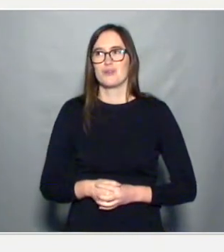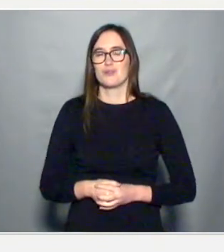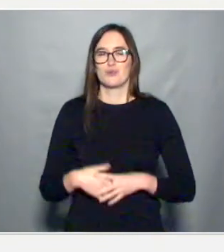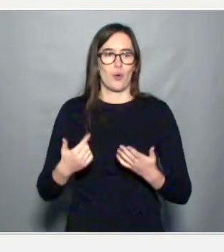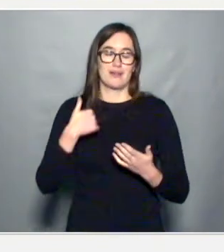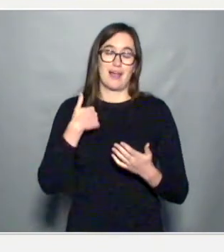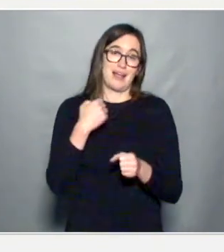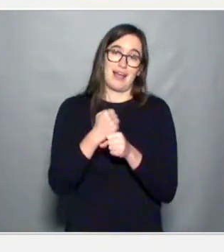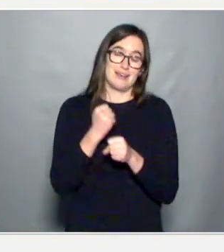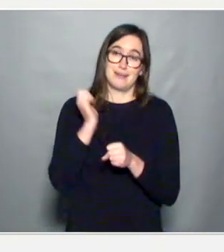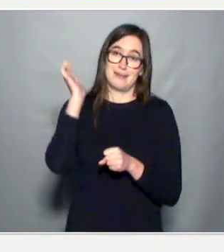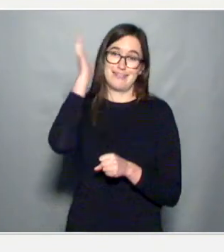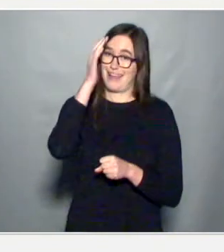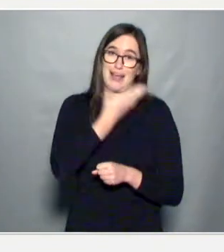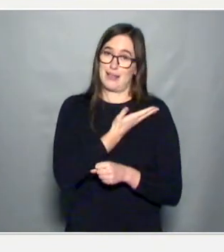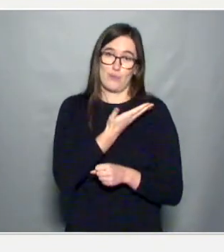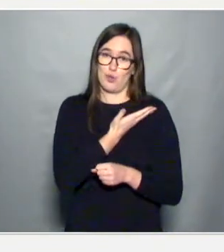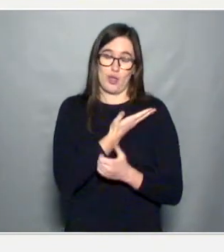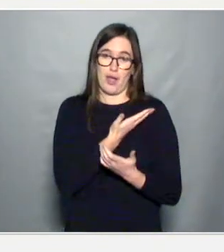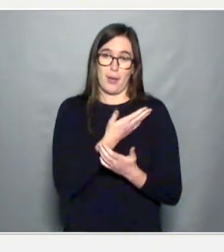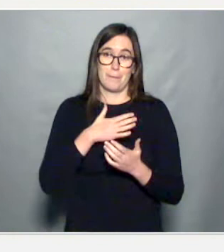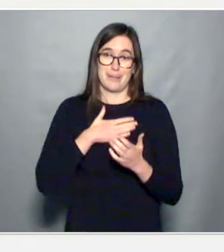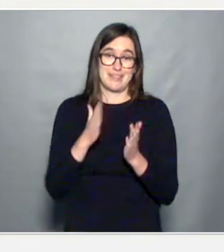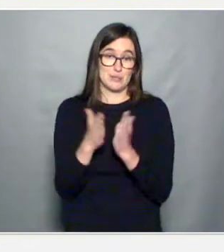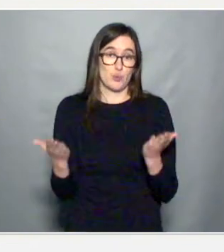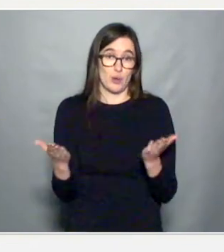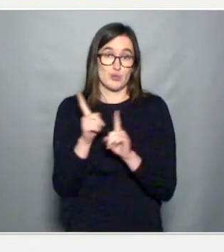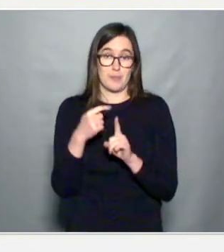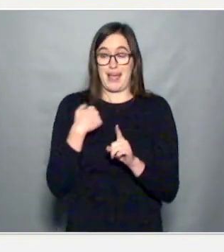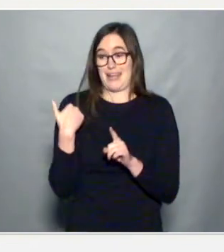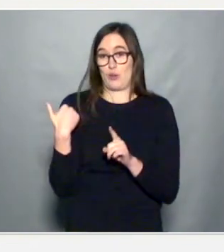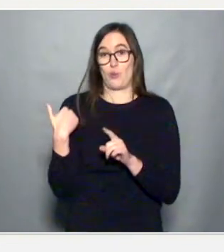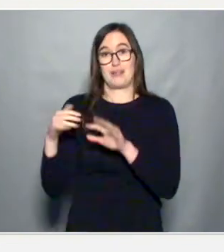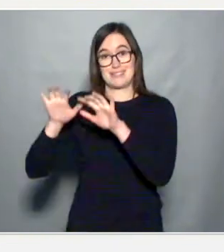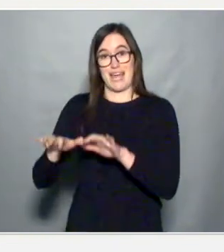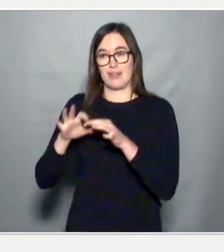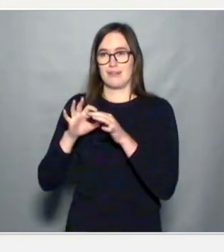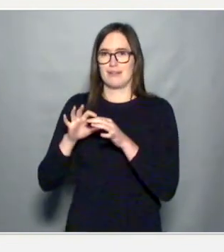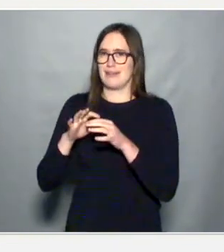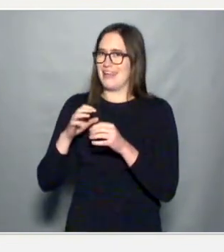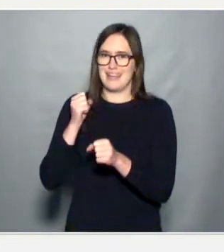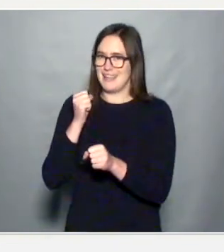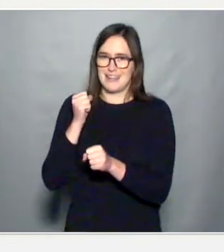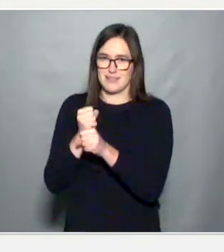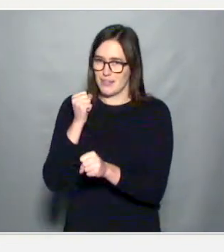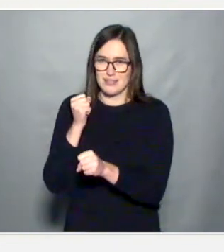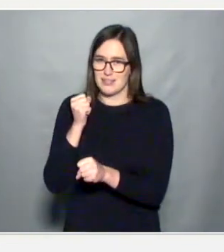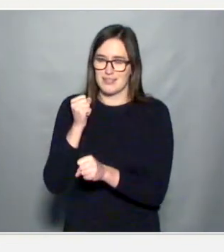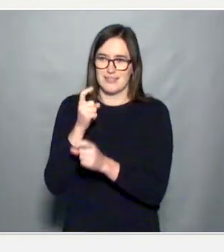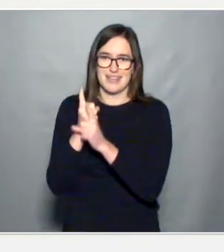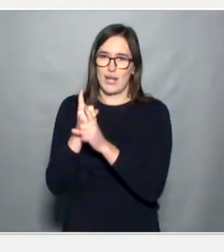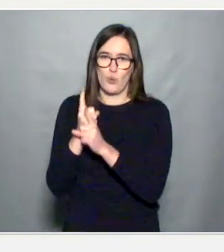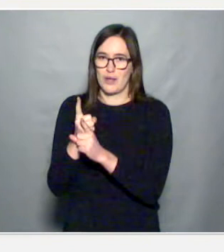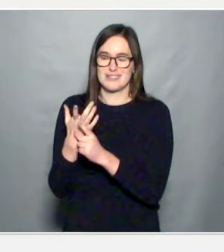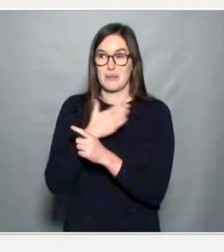Tänkte inte så mycket på att min story som jag precis hade skrivit ihop, den makes no sense. För